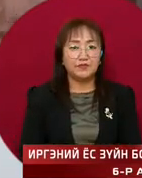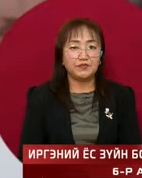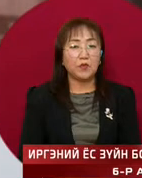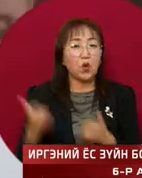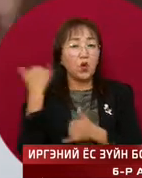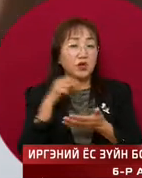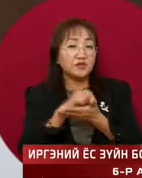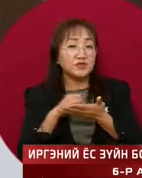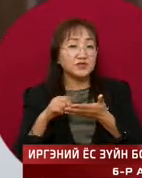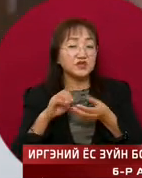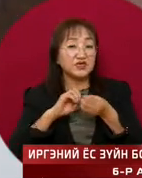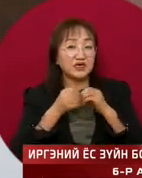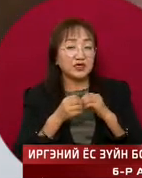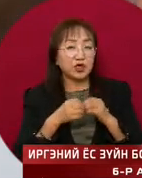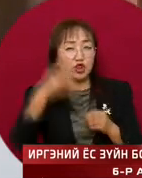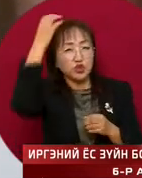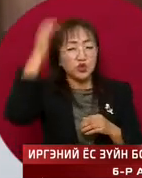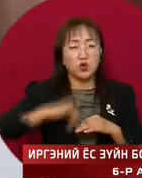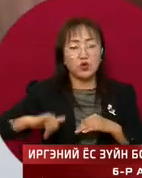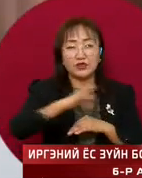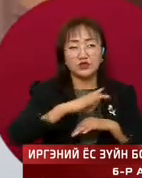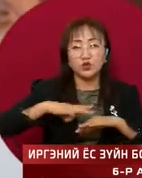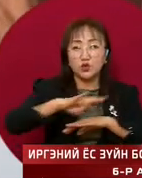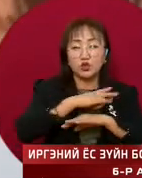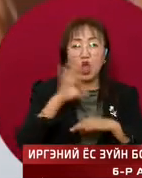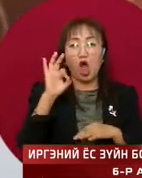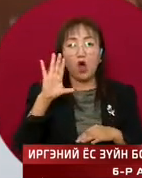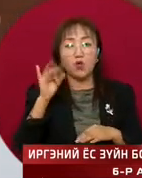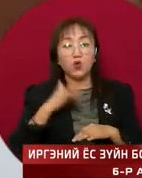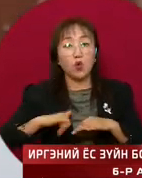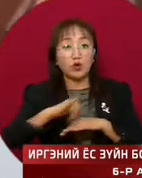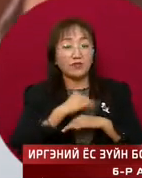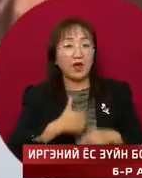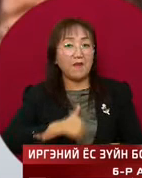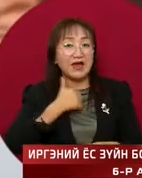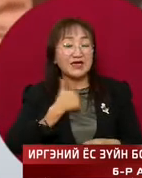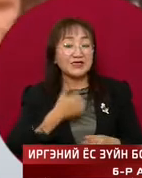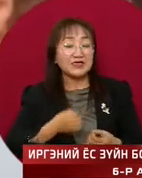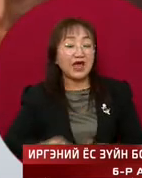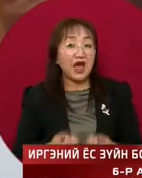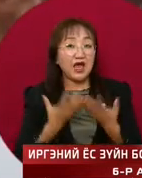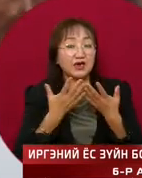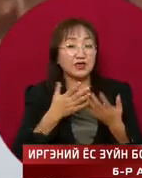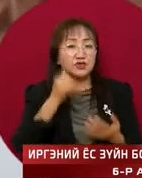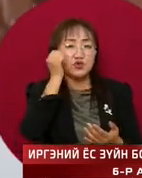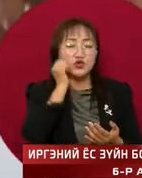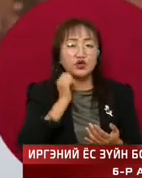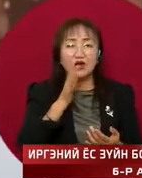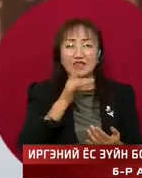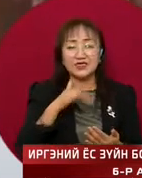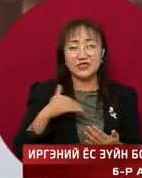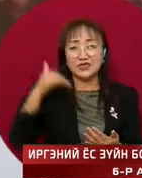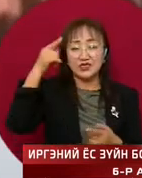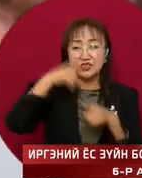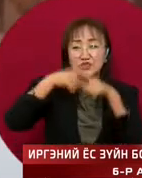Угийн бичиг хөтлөх нь төр улс хошуу нутаг овог удам орон гэрийнхэн бахархлыг бий болгож өвөг төгсдийнхэн насыг